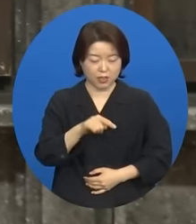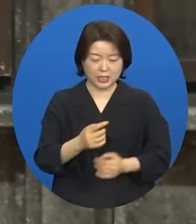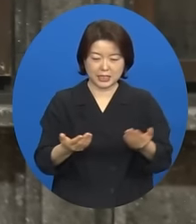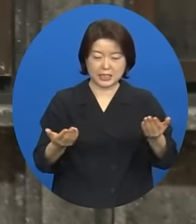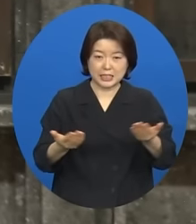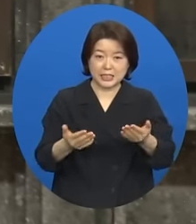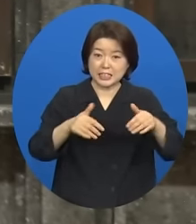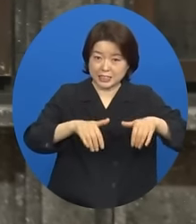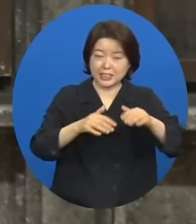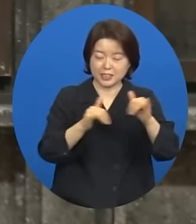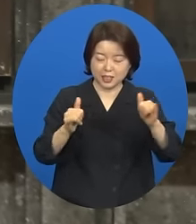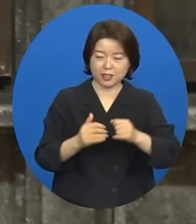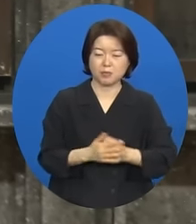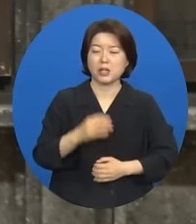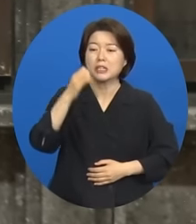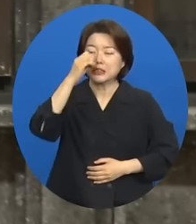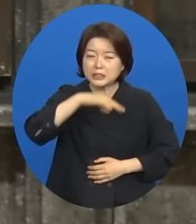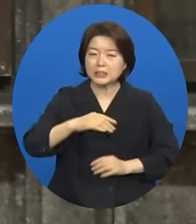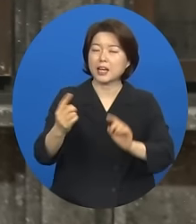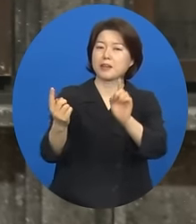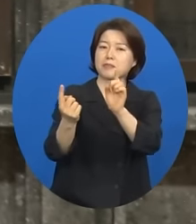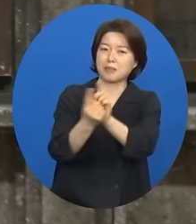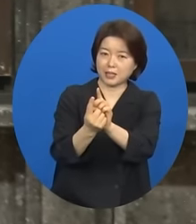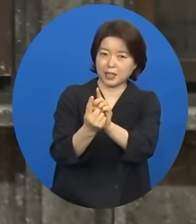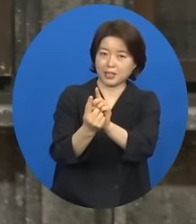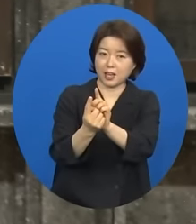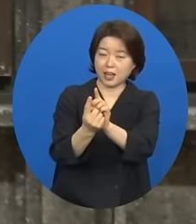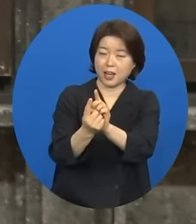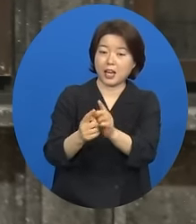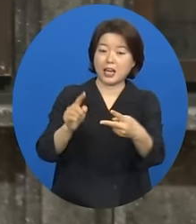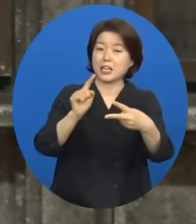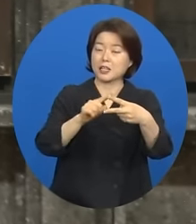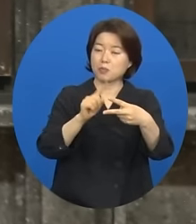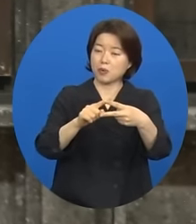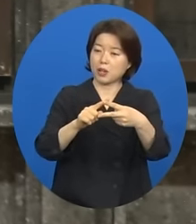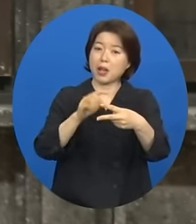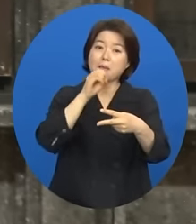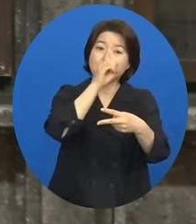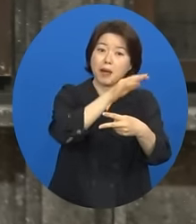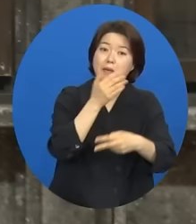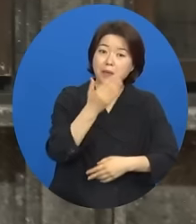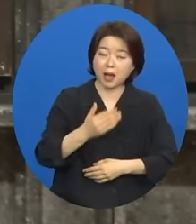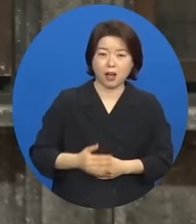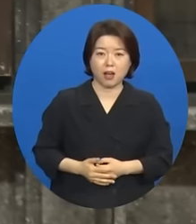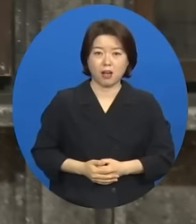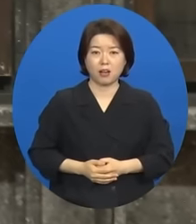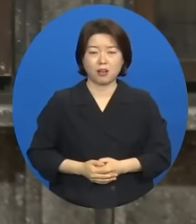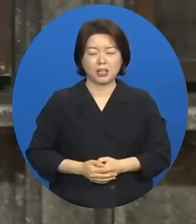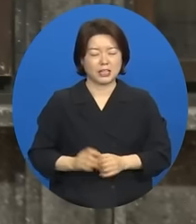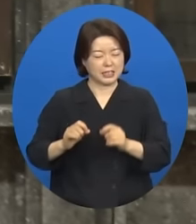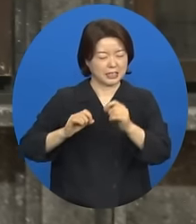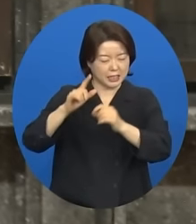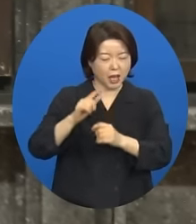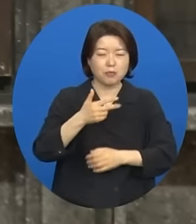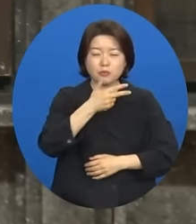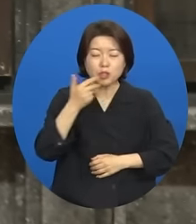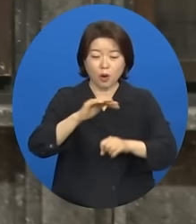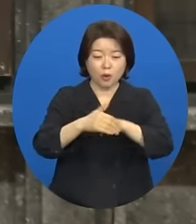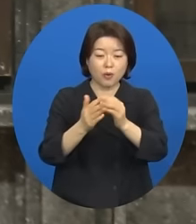일꾼은요, 그냥 만나려고 이 만나다의 의미로 말했을 가능성이 높아요. 왜냐하면 거의 모든 영어 성경